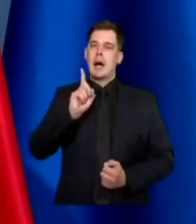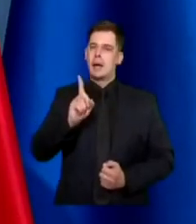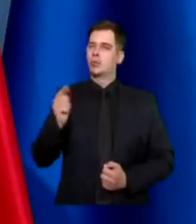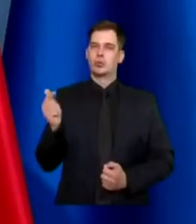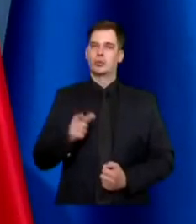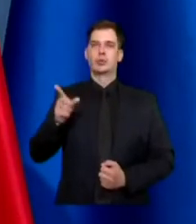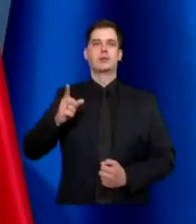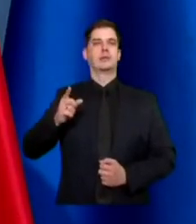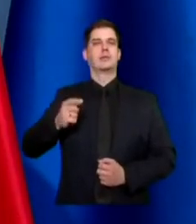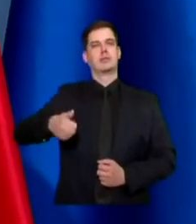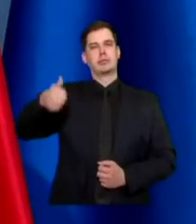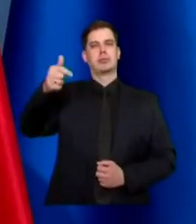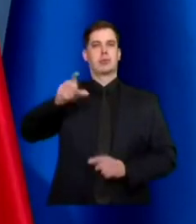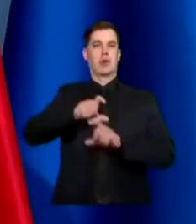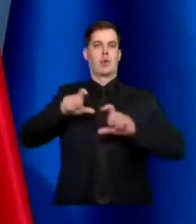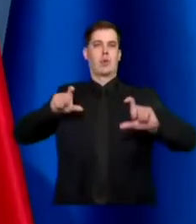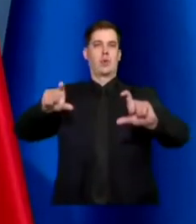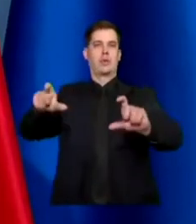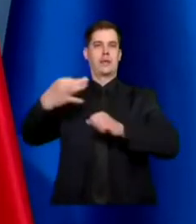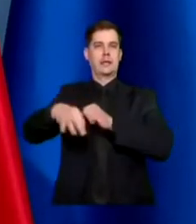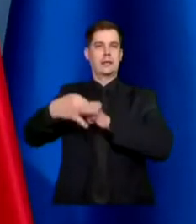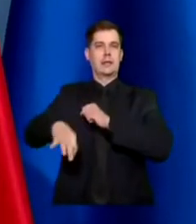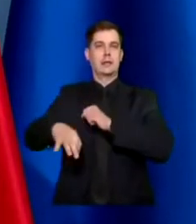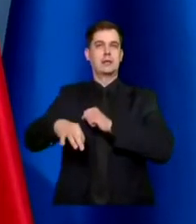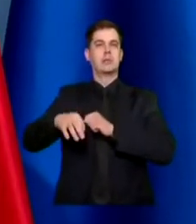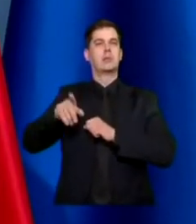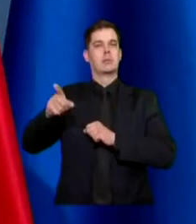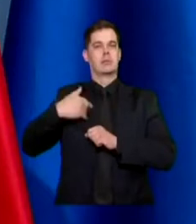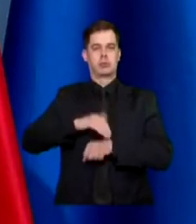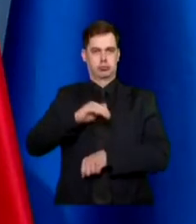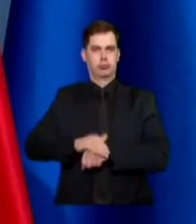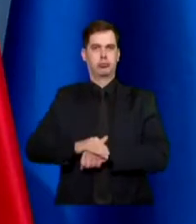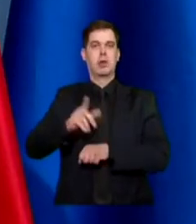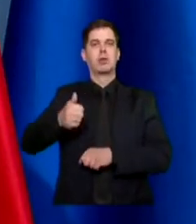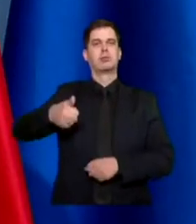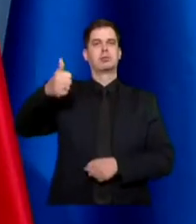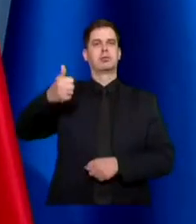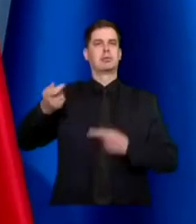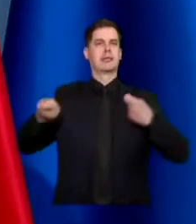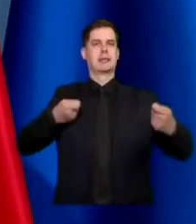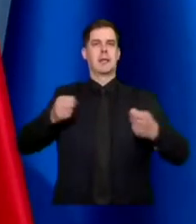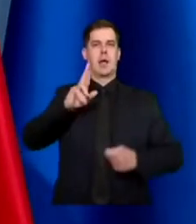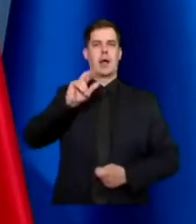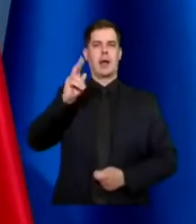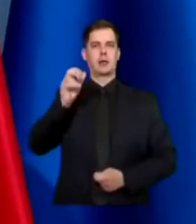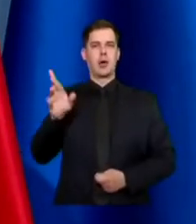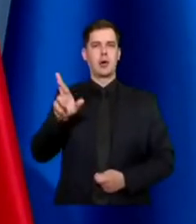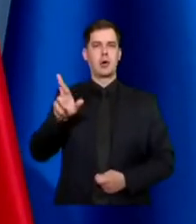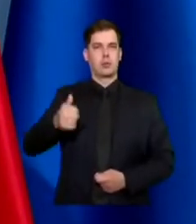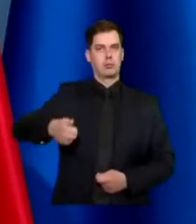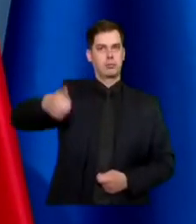ze strony władz wyższych uczelni, zapewnienie ze strony rektorów jest takie,